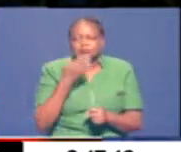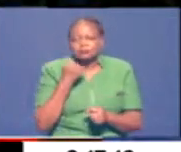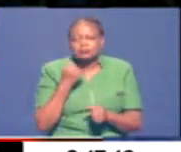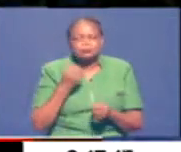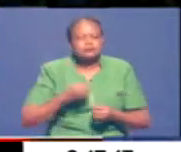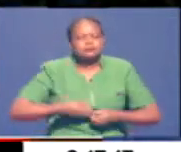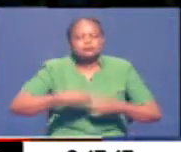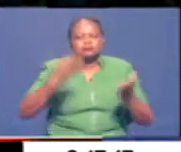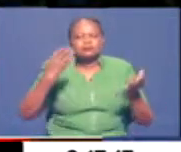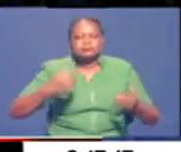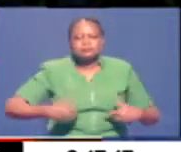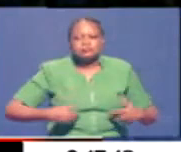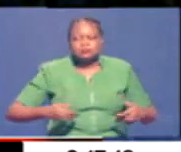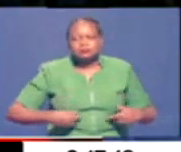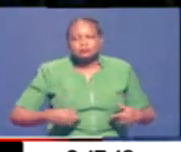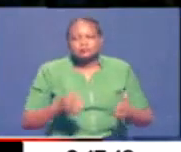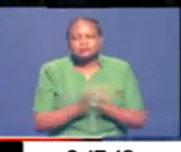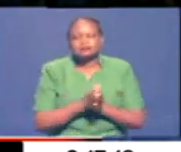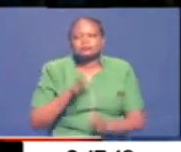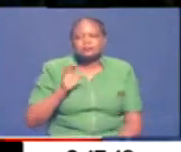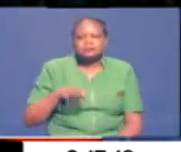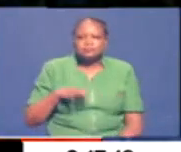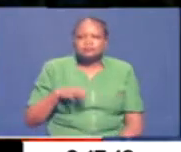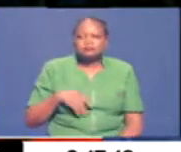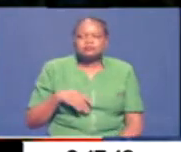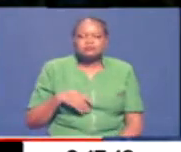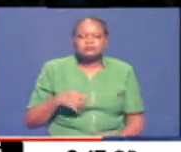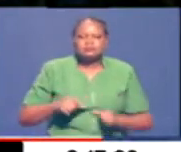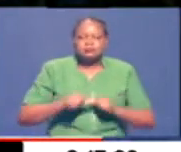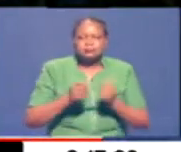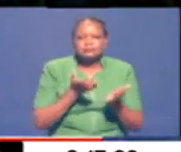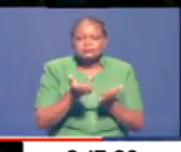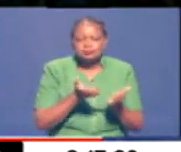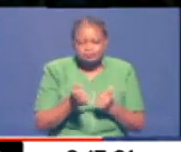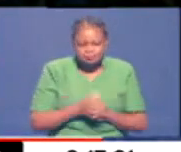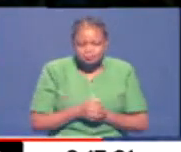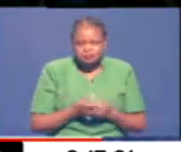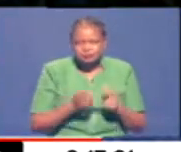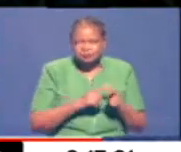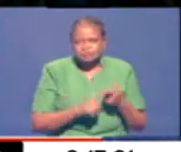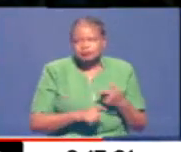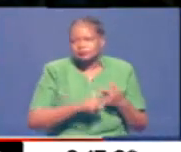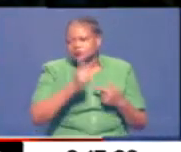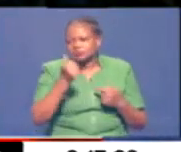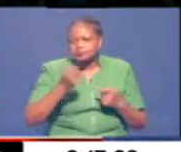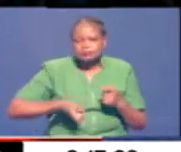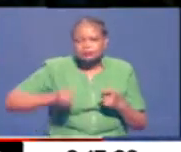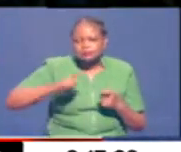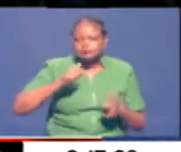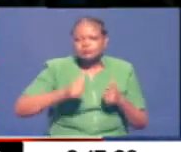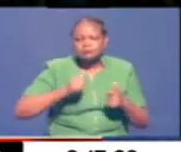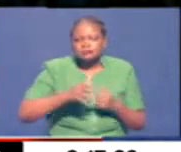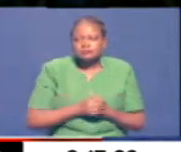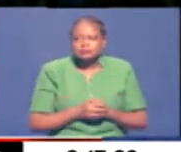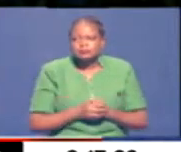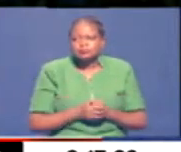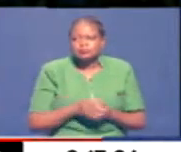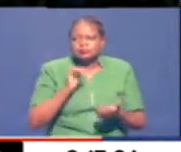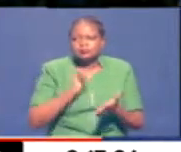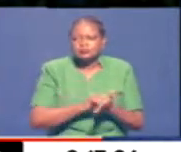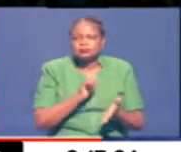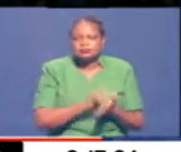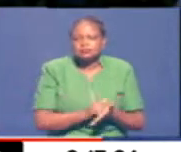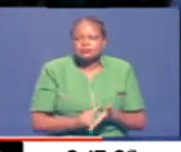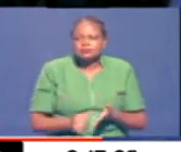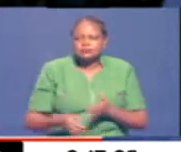youths na akina mama wafanye biashara. Na ile ingine nataka kusema hapa ni kuwa ya kwamba